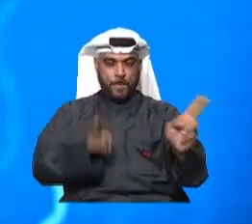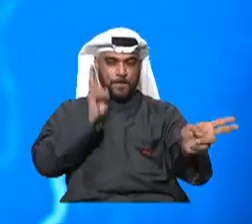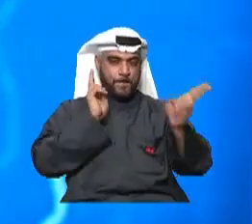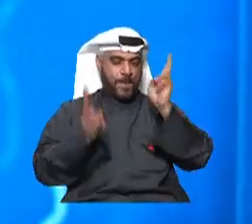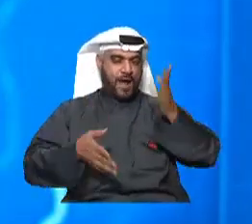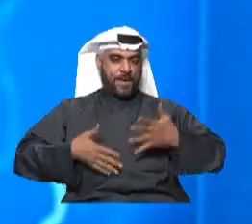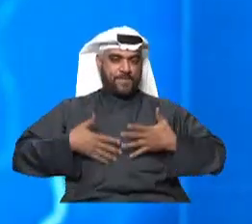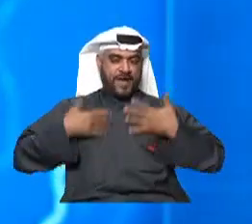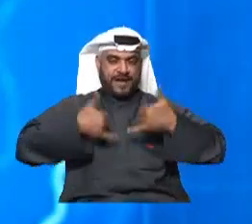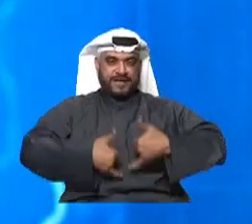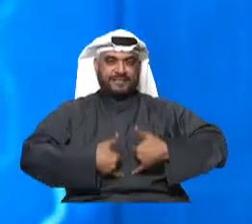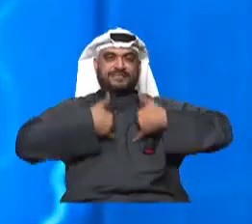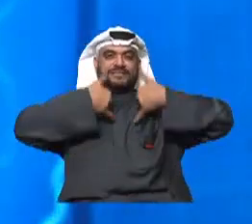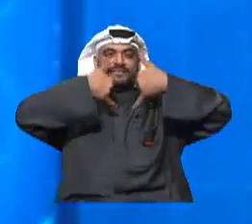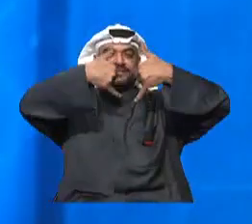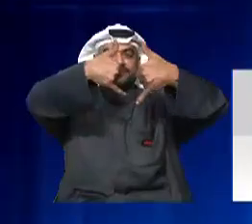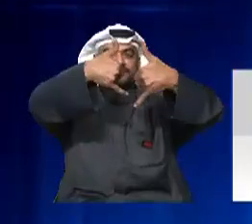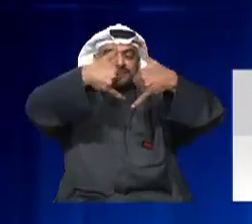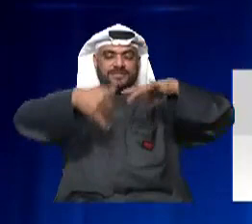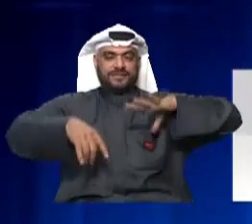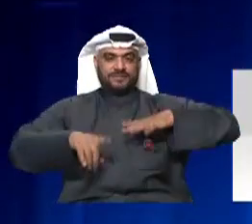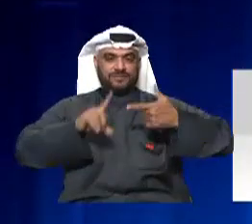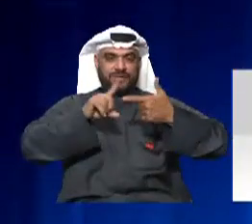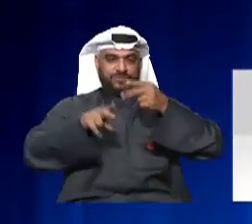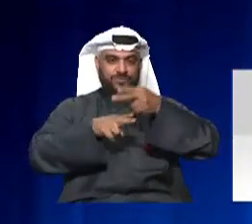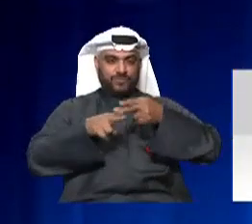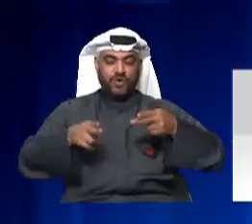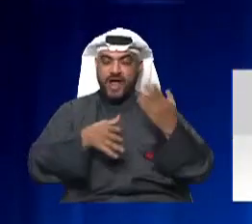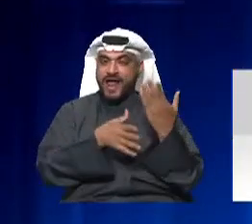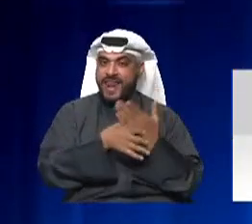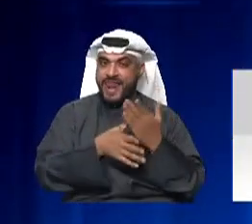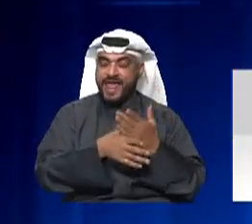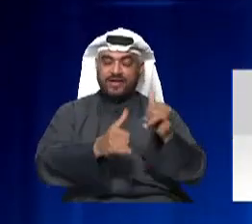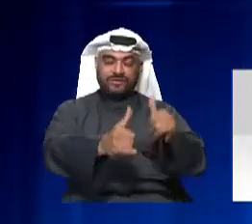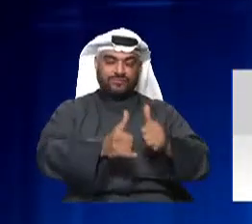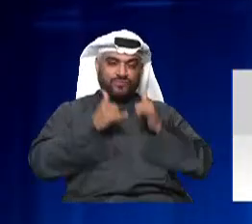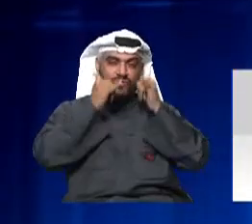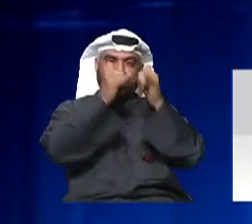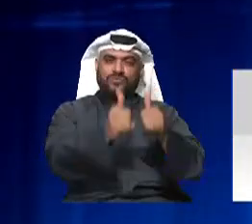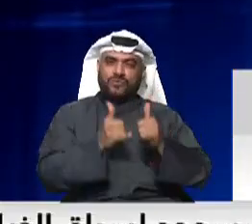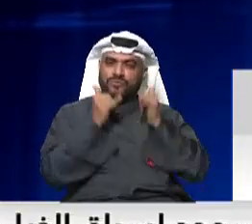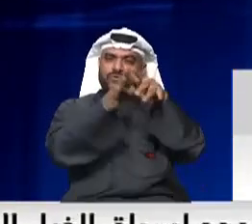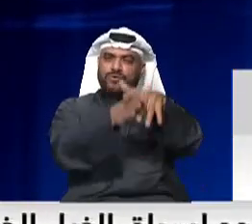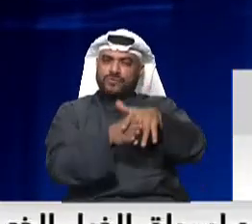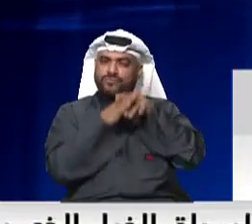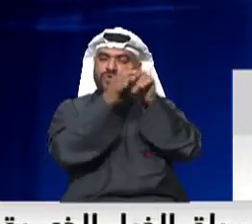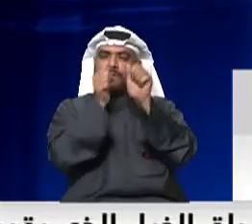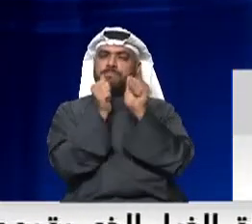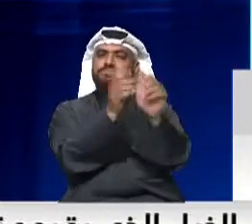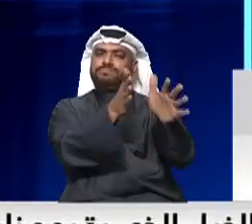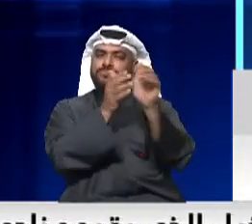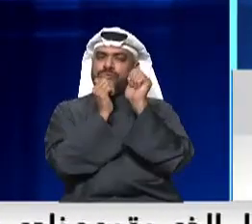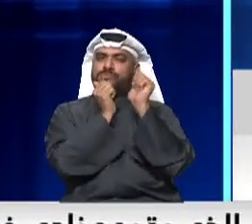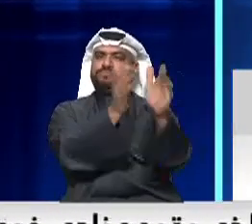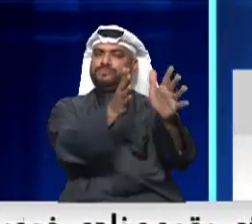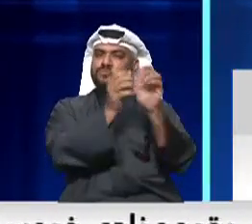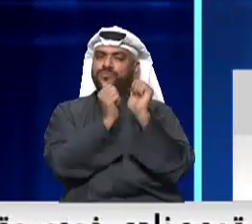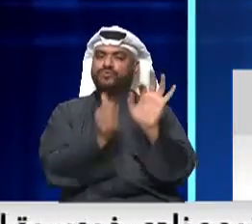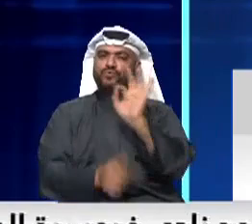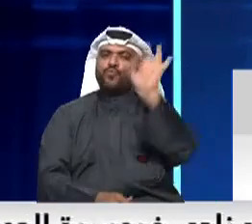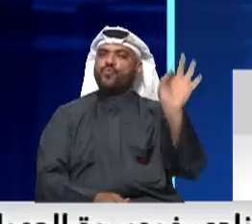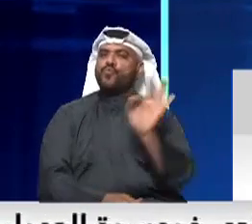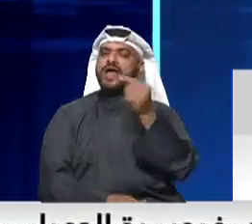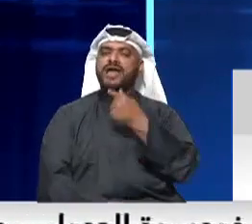كاس سمو العهد حفظه الله لسباق الخيل الذي يقيمه نادي فروسيه الجهراء وقد اناب